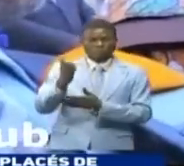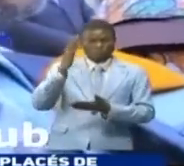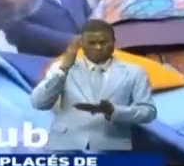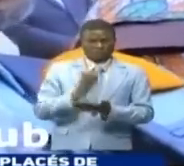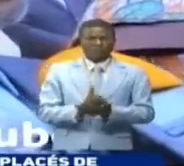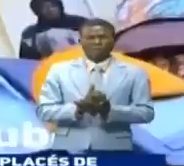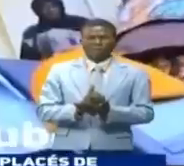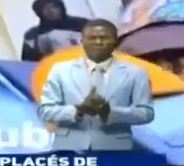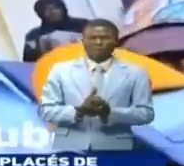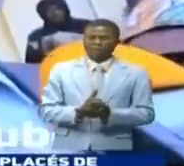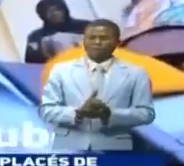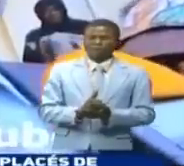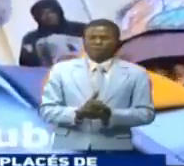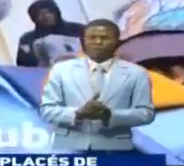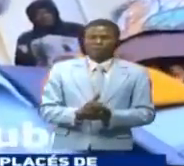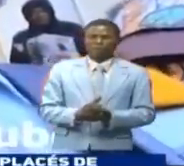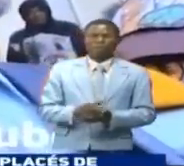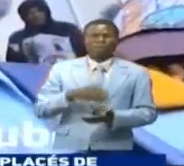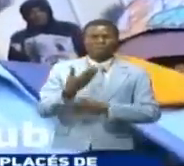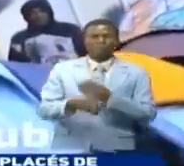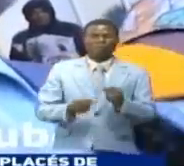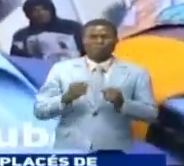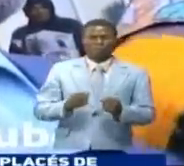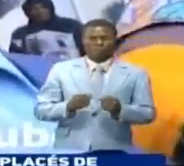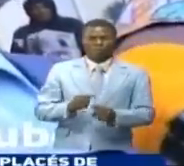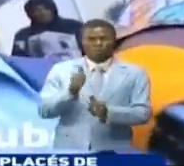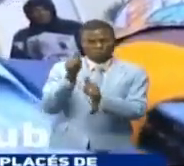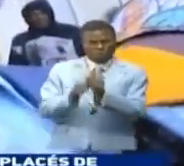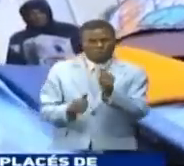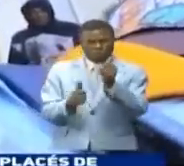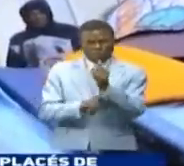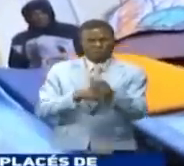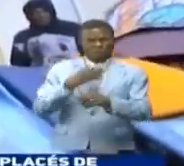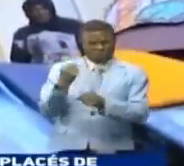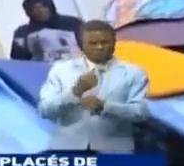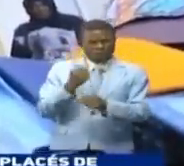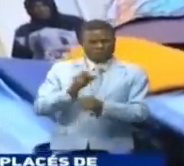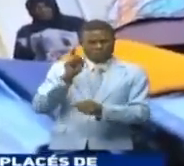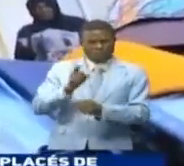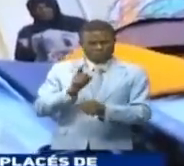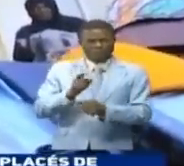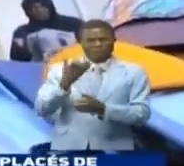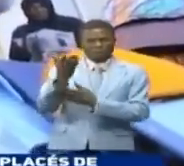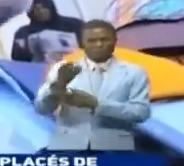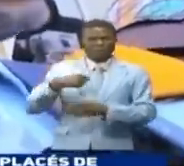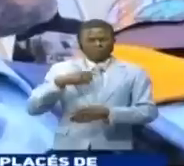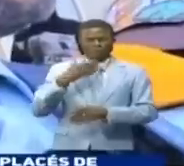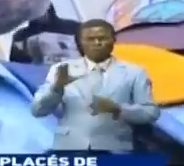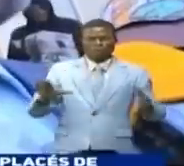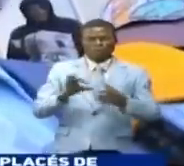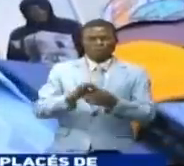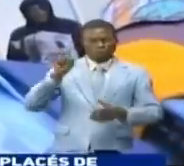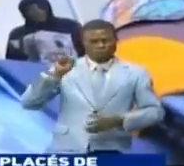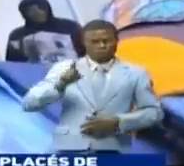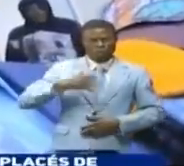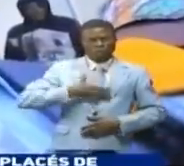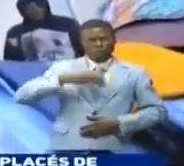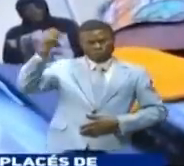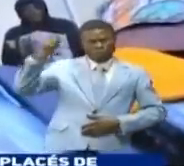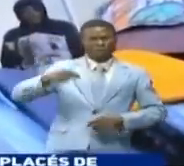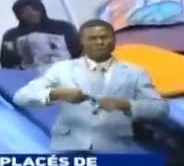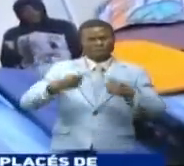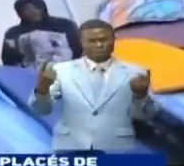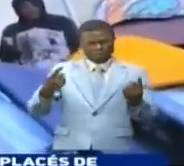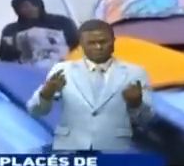finir définitivement. Faites l'essentiel, chacun à son niveau, c'est ça le message du chef de l'État. Nous allons vaincre, il ne faut pas qu'on puisse